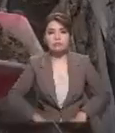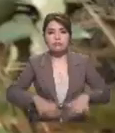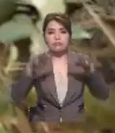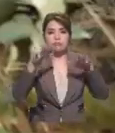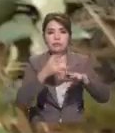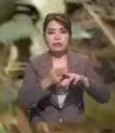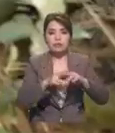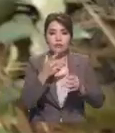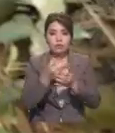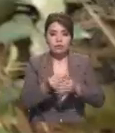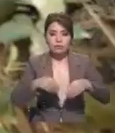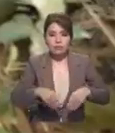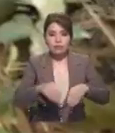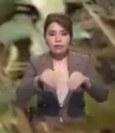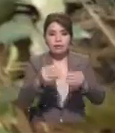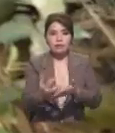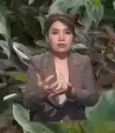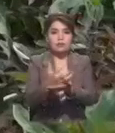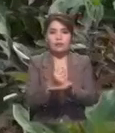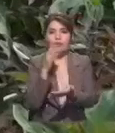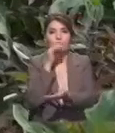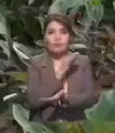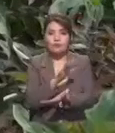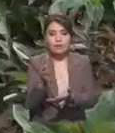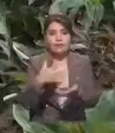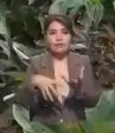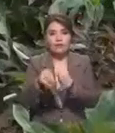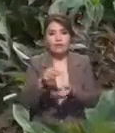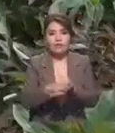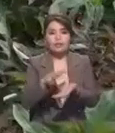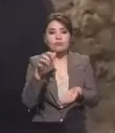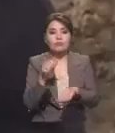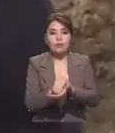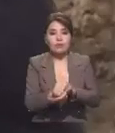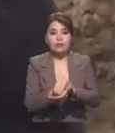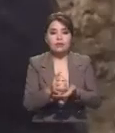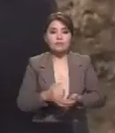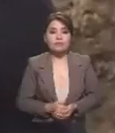жаздай өсірген көкөністерін жинап үлгер алмаған. Барлығы жарамсыз күйге түсті.